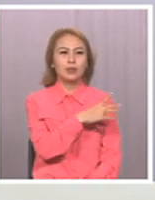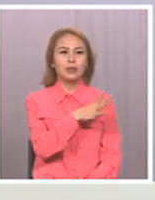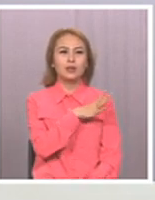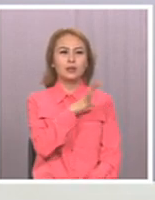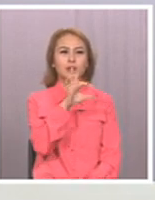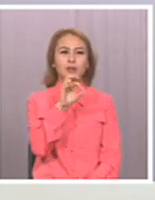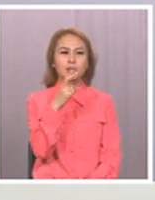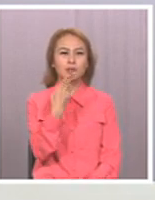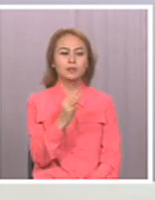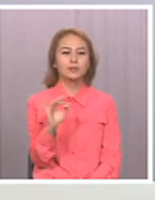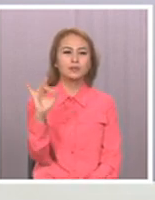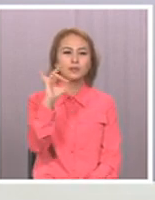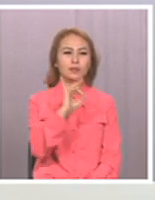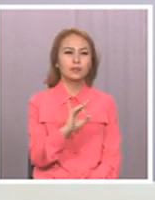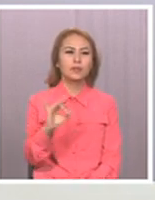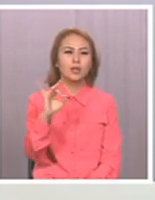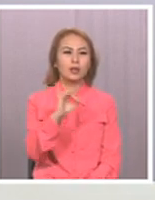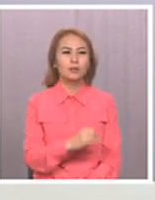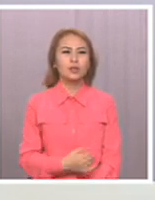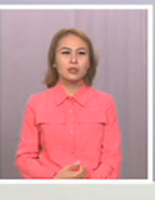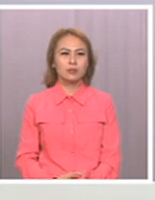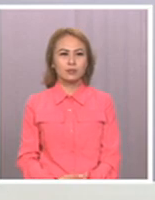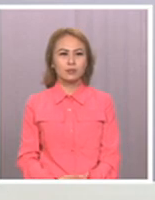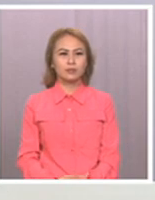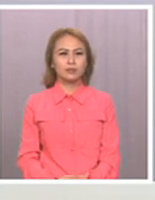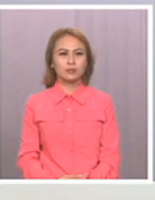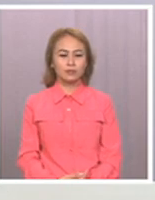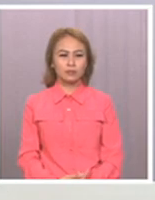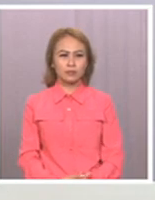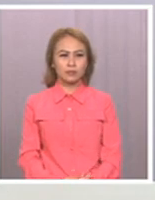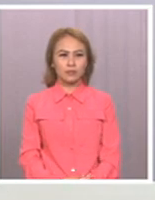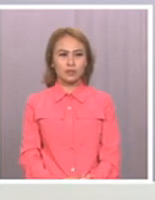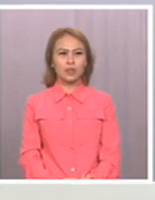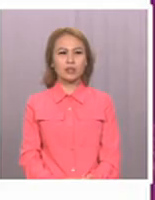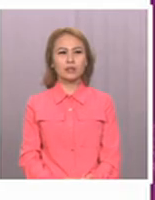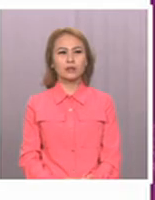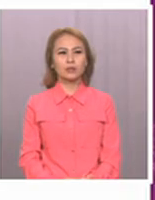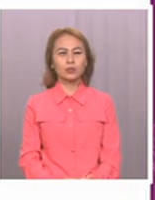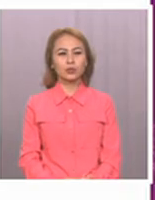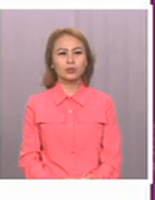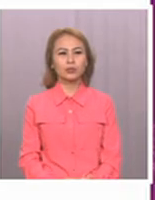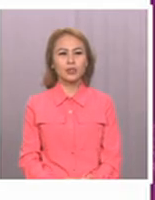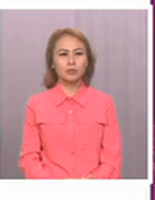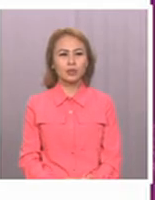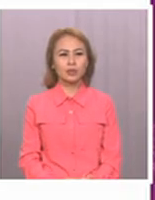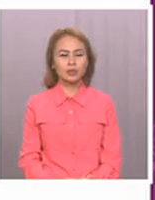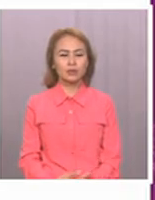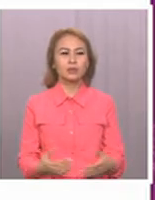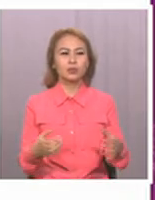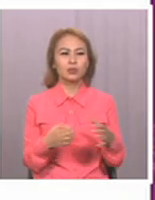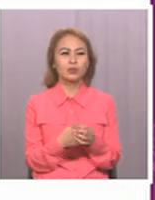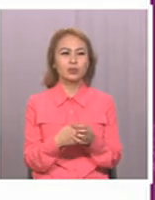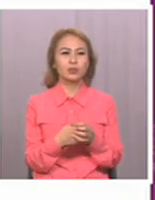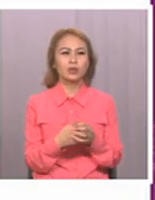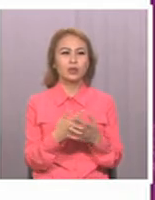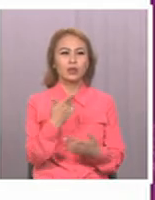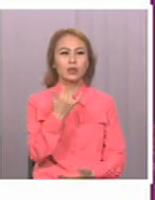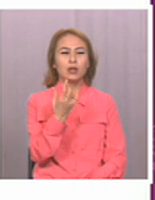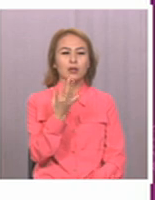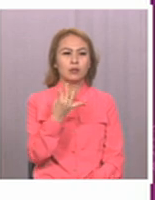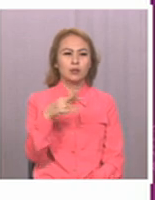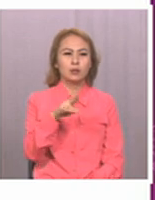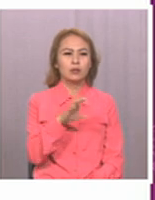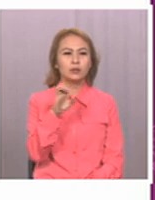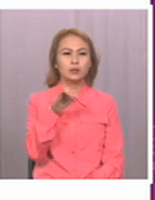салада, тарих, экономика, халық шаруашылығы, және геология, және бұдан да басқа салаларда